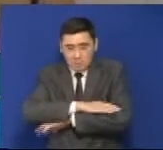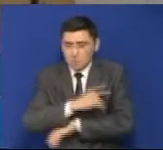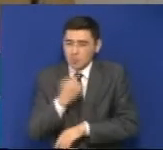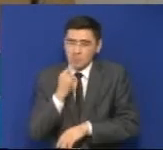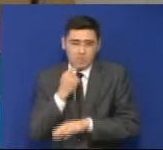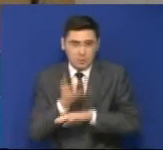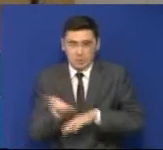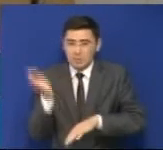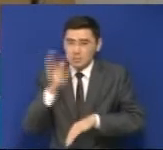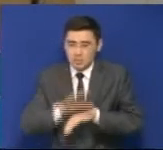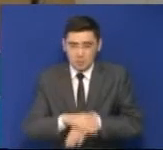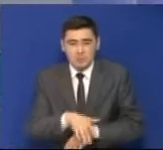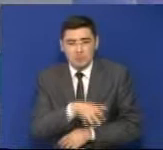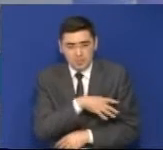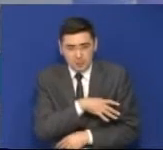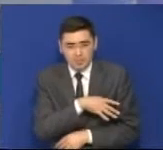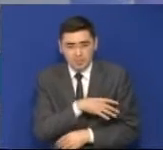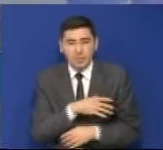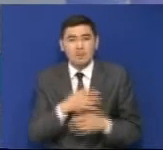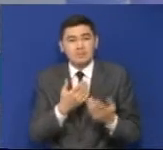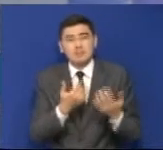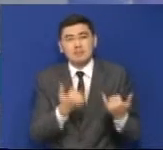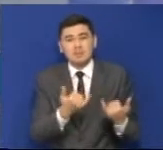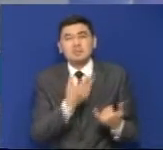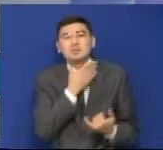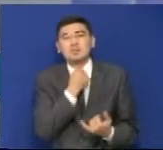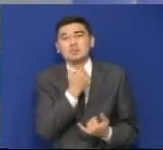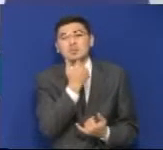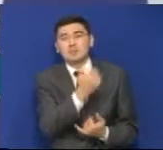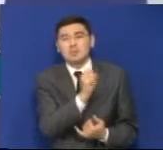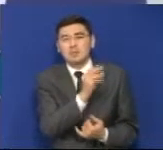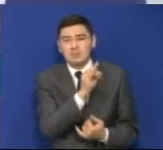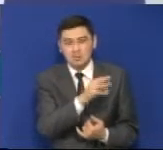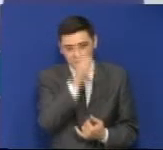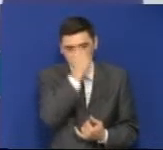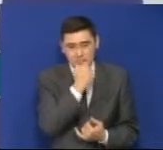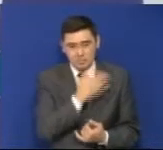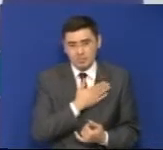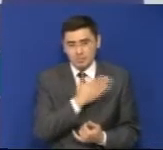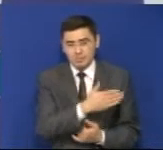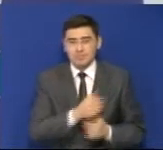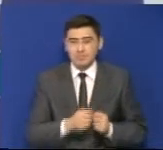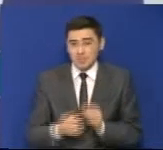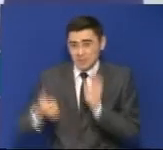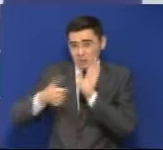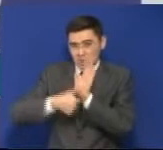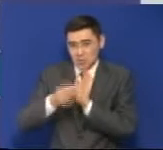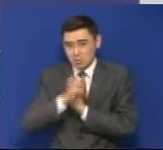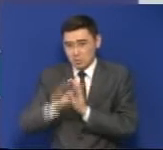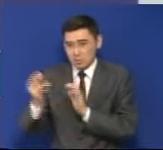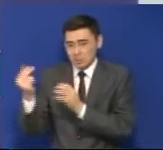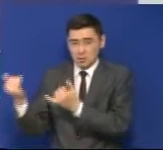қатты қолайсыз болды. Семья әкіміне алғысымызды білдіреміз. 6 миллион теңгеге де жылу қазандығын